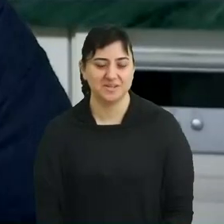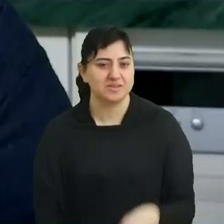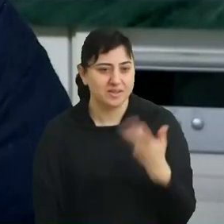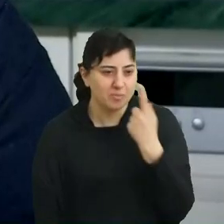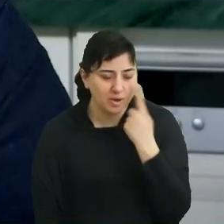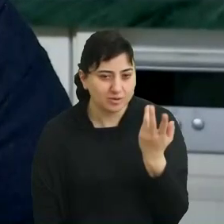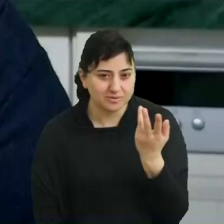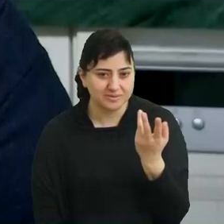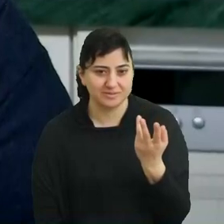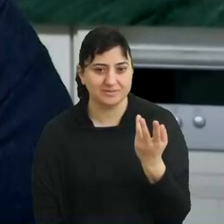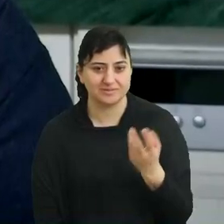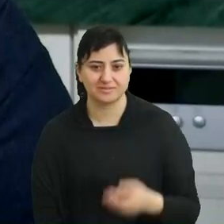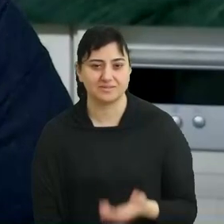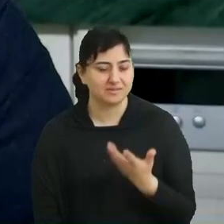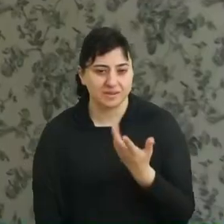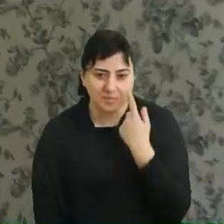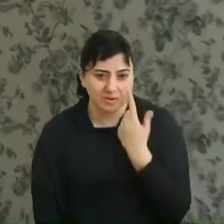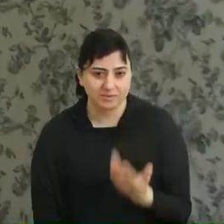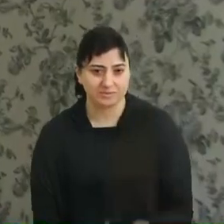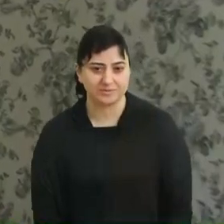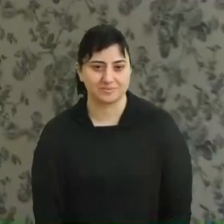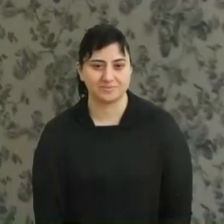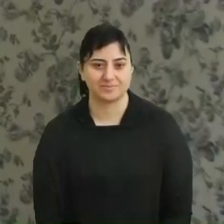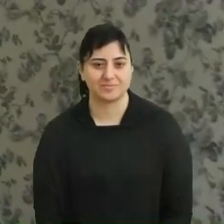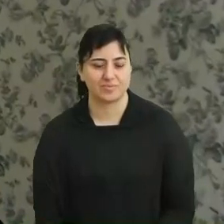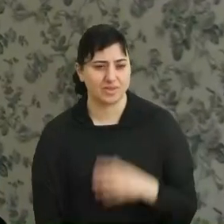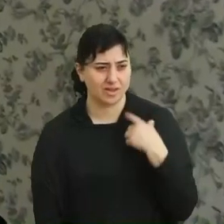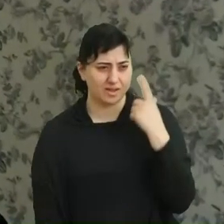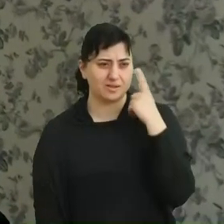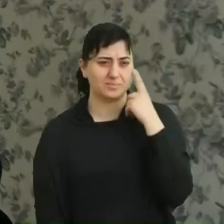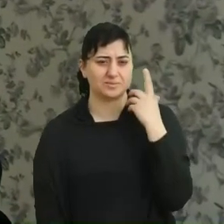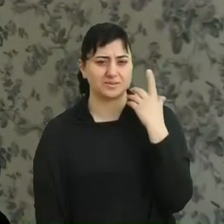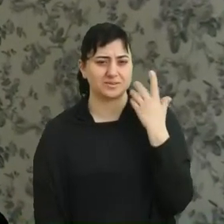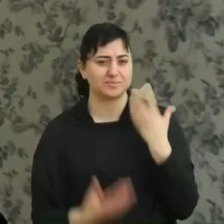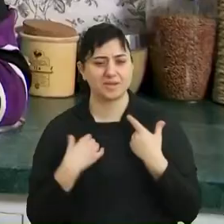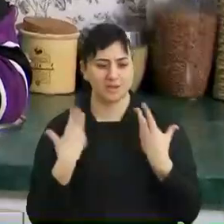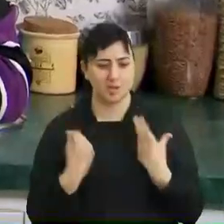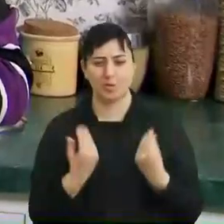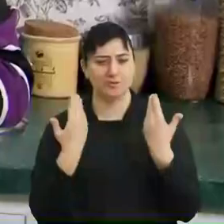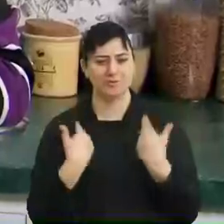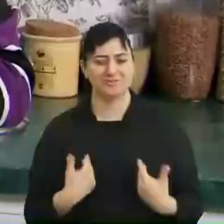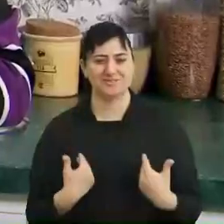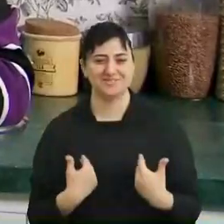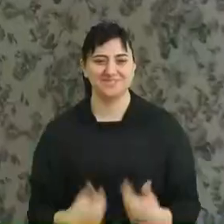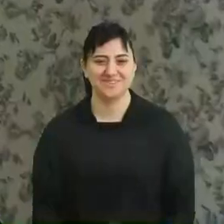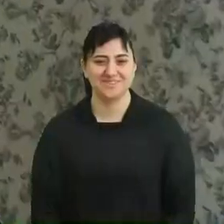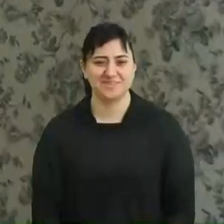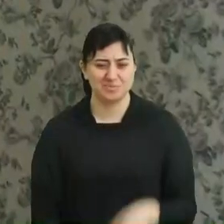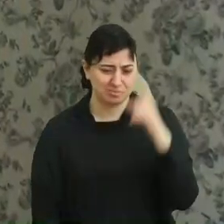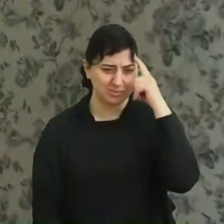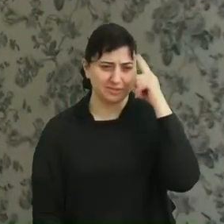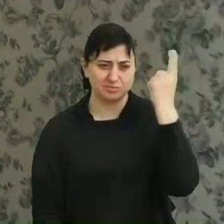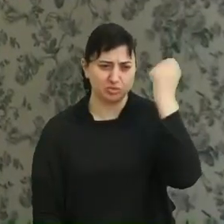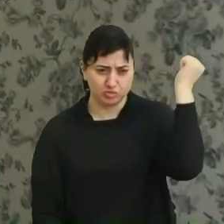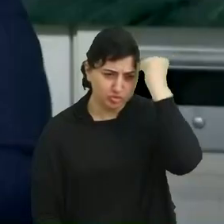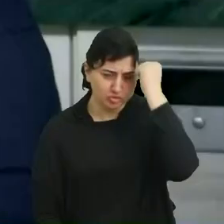Ne bakıyorsun? Daha zor kançı. Allah'ım. Ne oldu bana? başıma